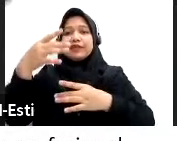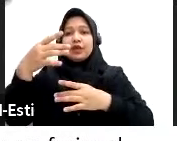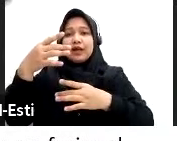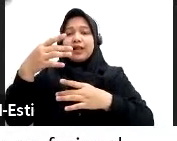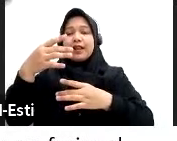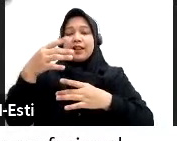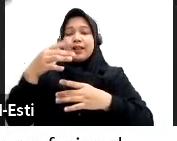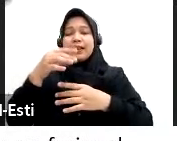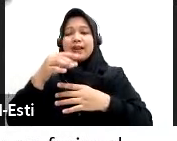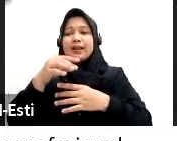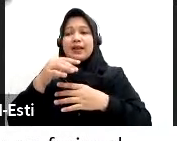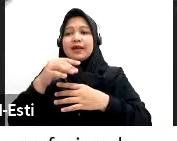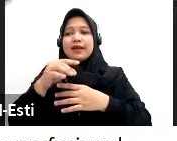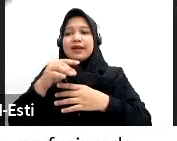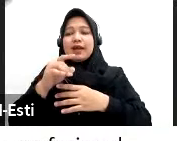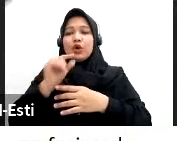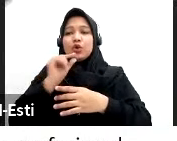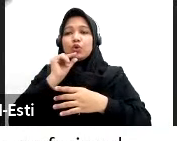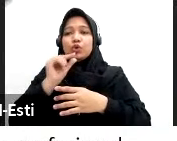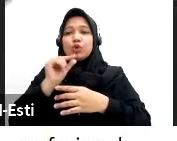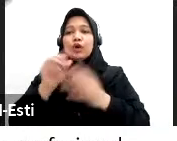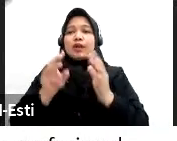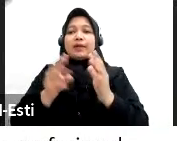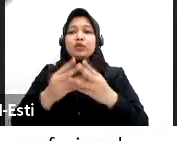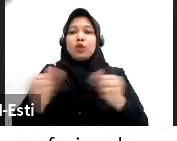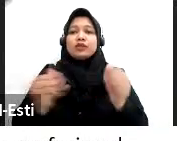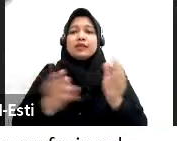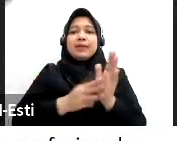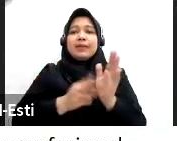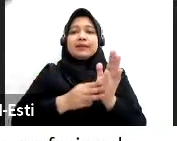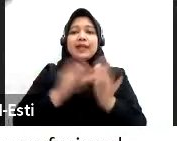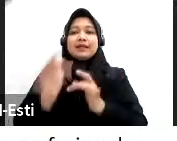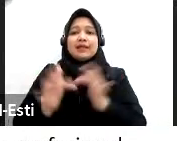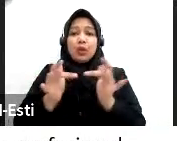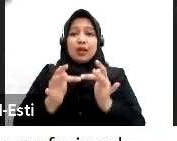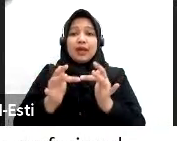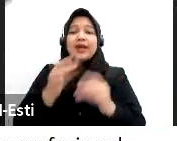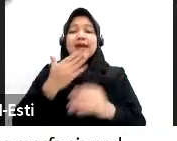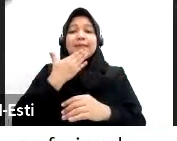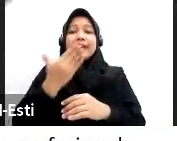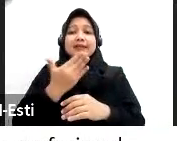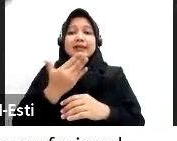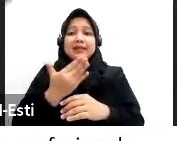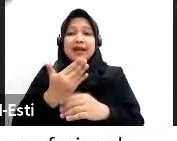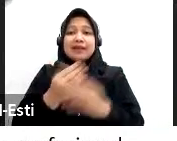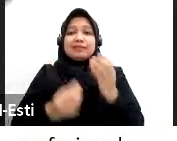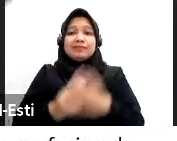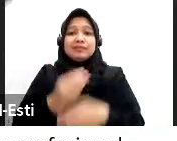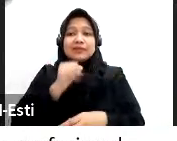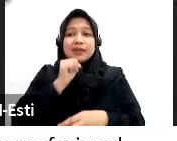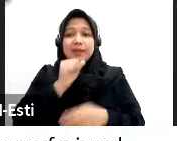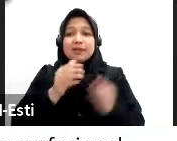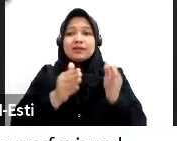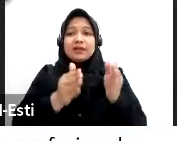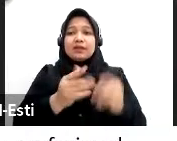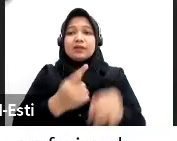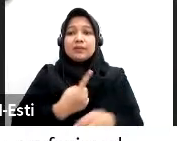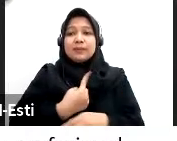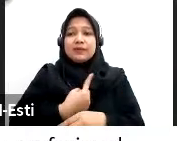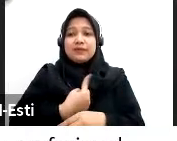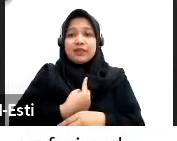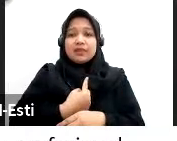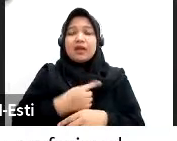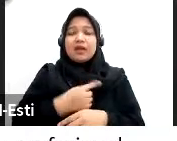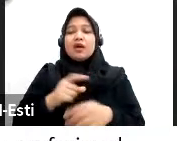penyelesaian sengketa secara online itu sendiri dan ini biasanya dikembangkan oleh sektor privat a beber Apa